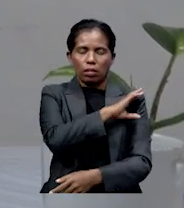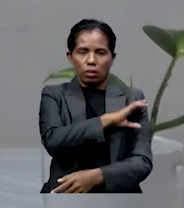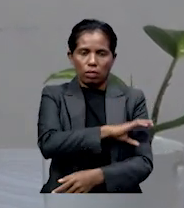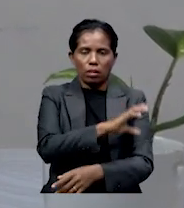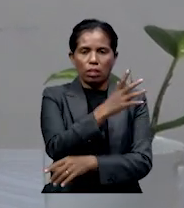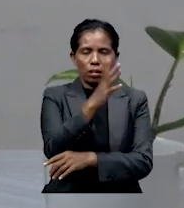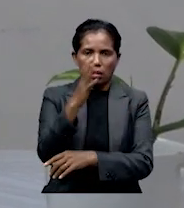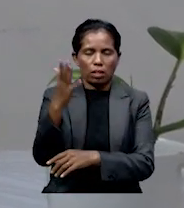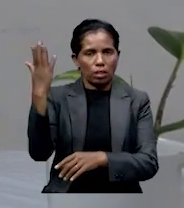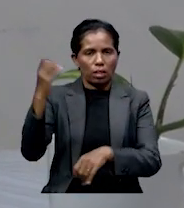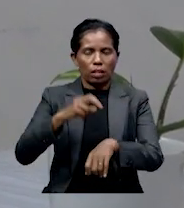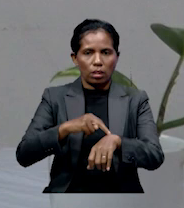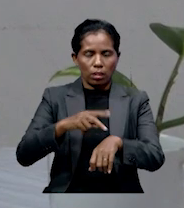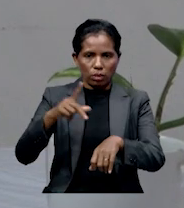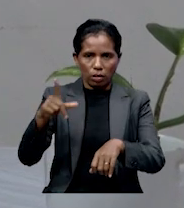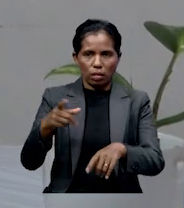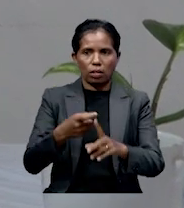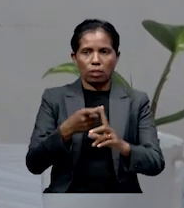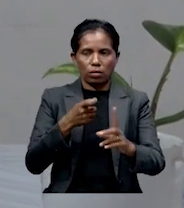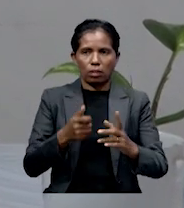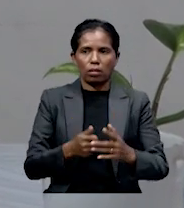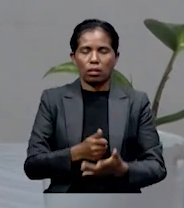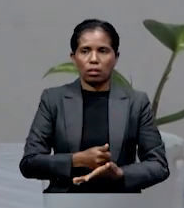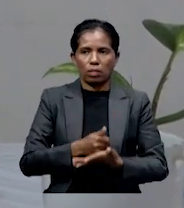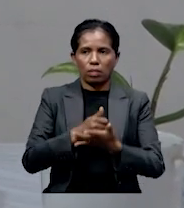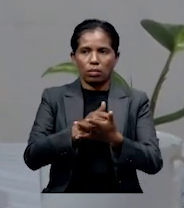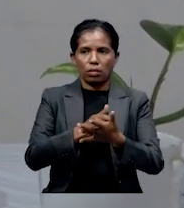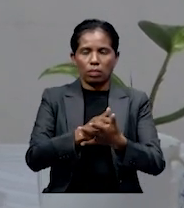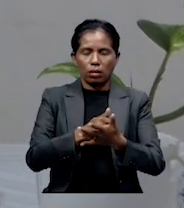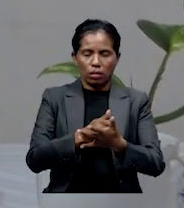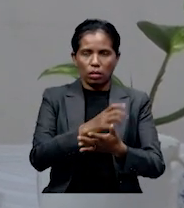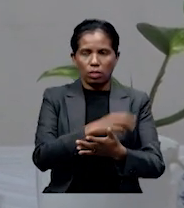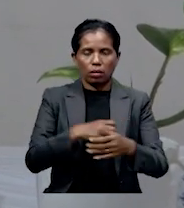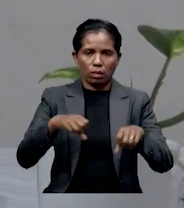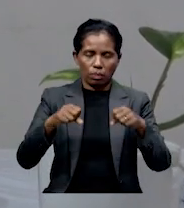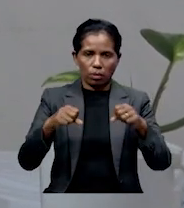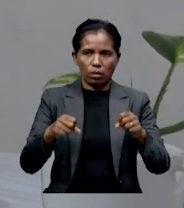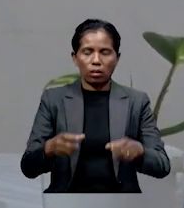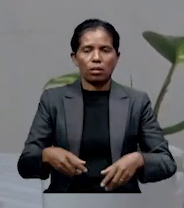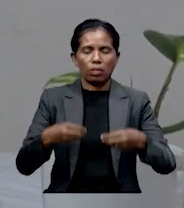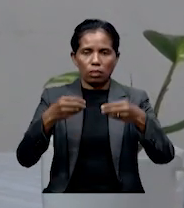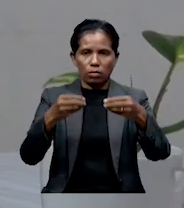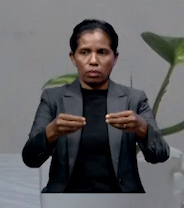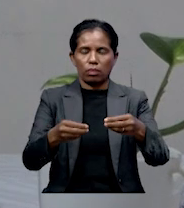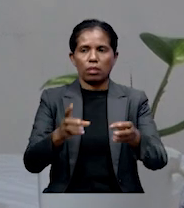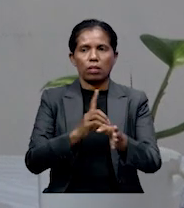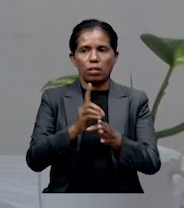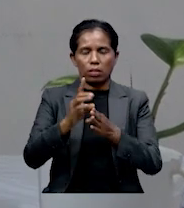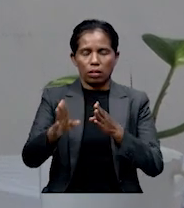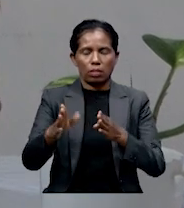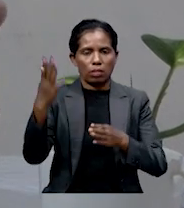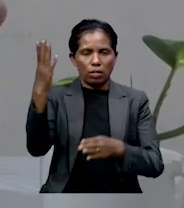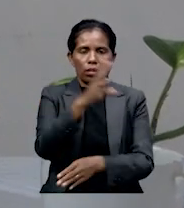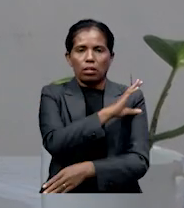a Parque Nacional e hoje ajuda motorizar as balun nebe ke ita entrega una bai ya di Direção Geral Floresta